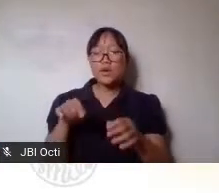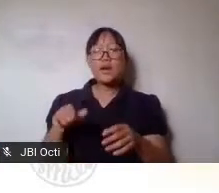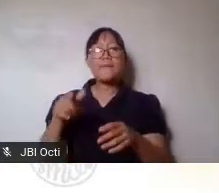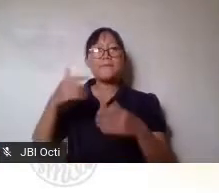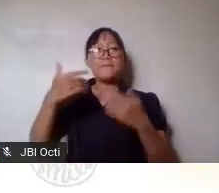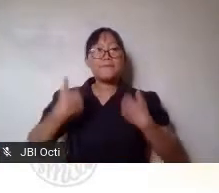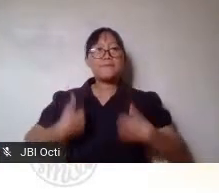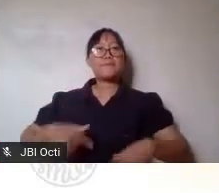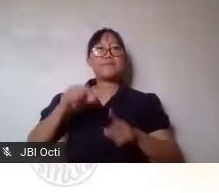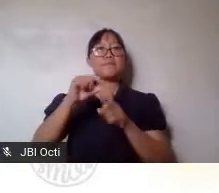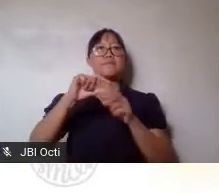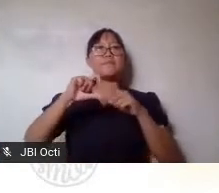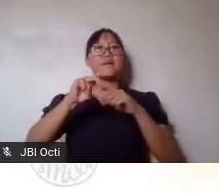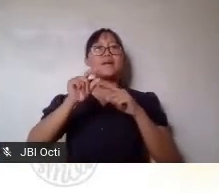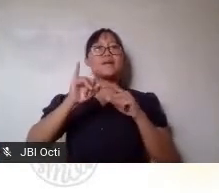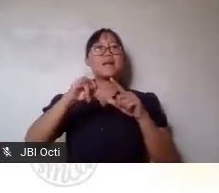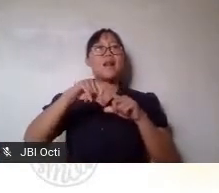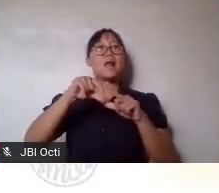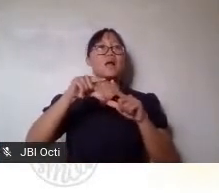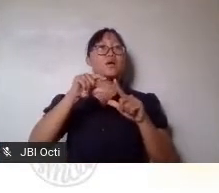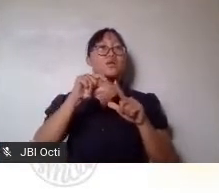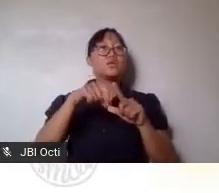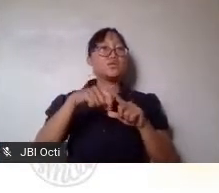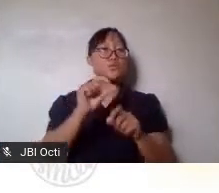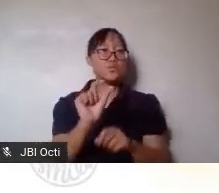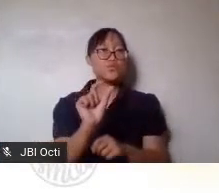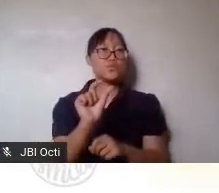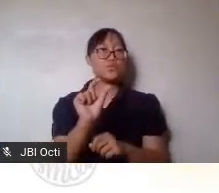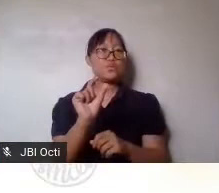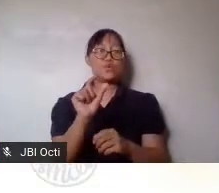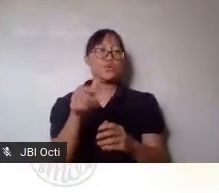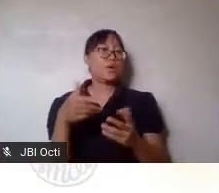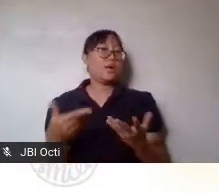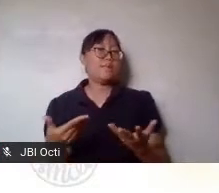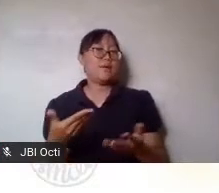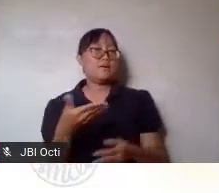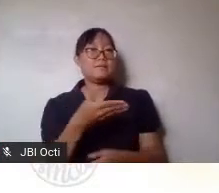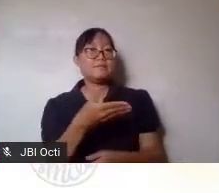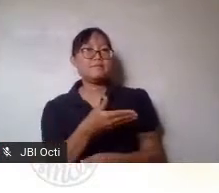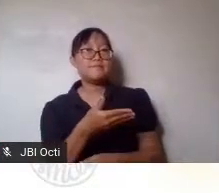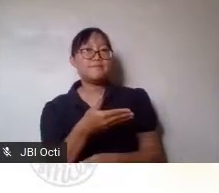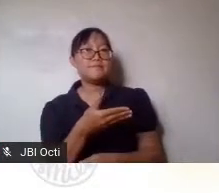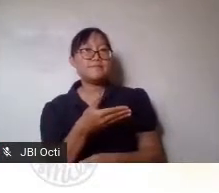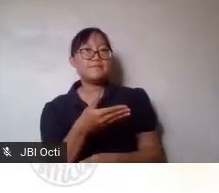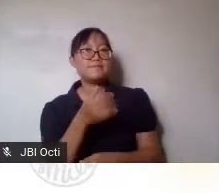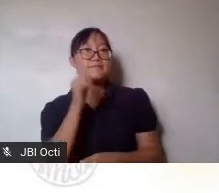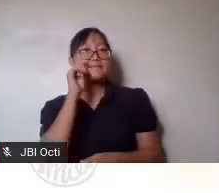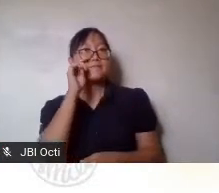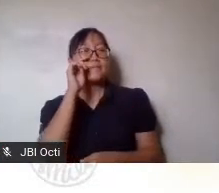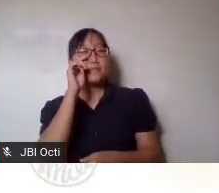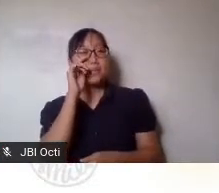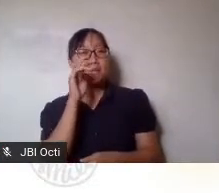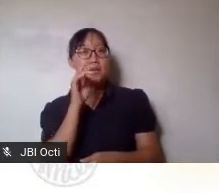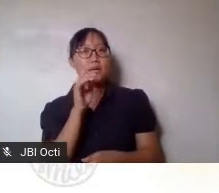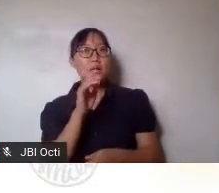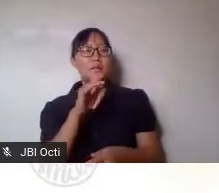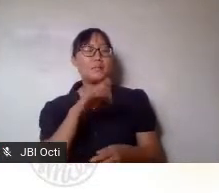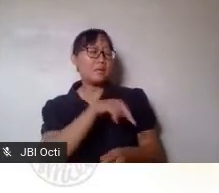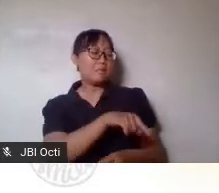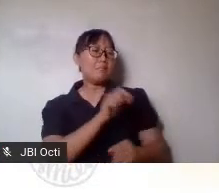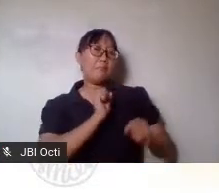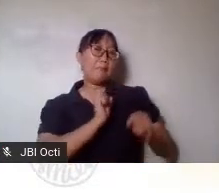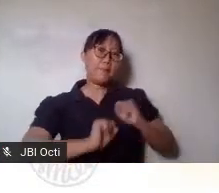kita dapatkan pada kasus-kasus tersebut. Kenapa? Karena nanti perilaku-perilaku yang kemudian